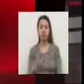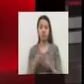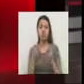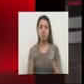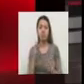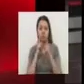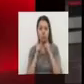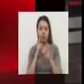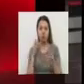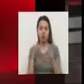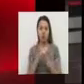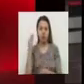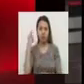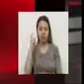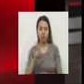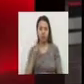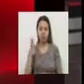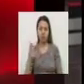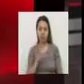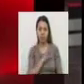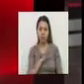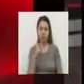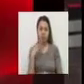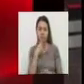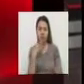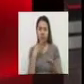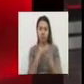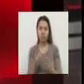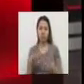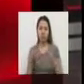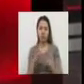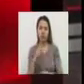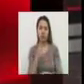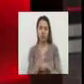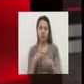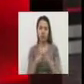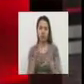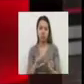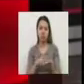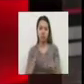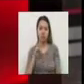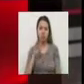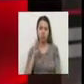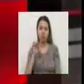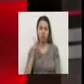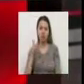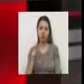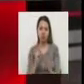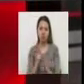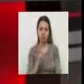Қауіпсіздік кеңесінің жиынынан соң президент Нұрсұлтан Назарбаев Біріккен ұлттар ұйымының бас хатшысы Антонио Гутерришпен